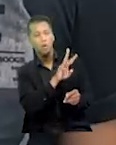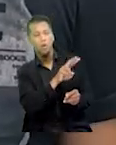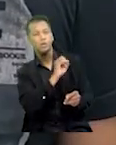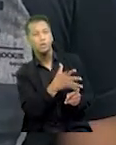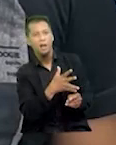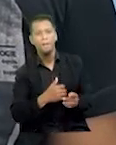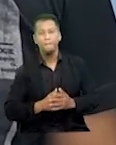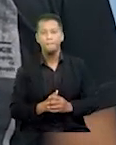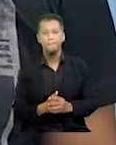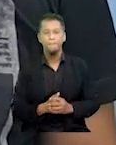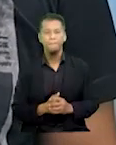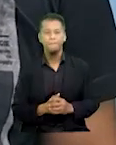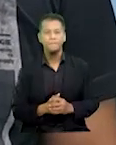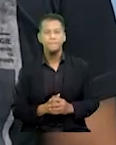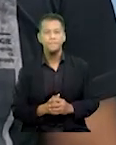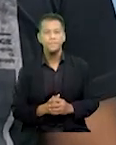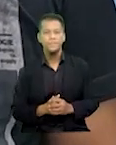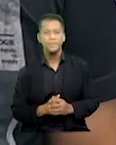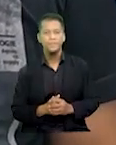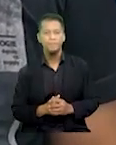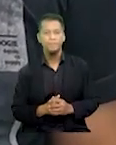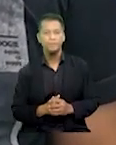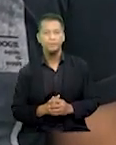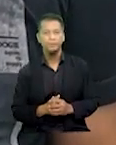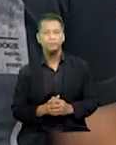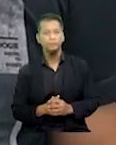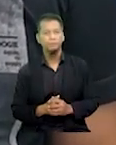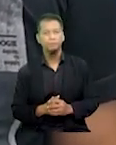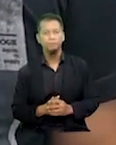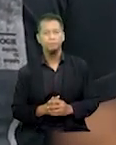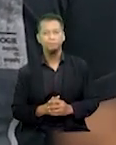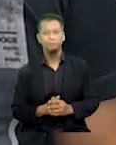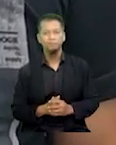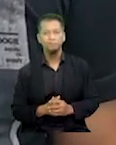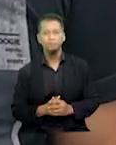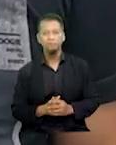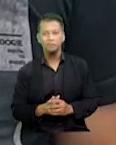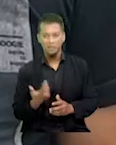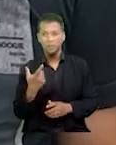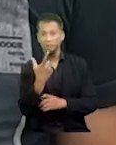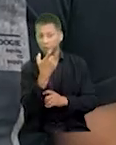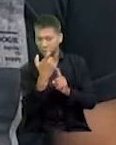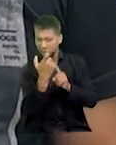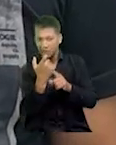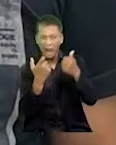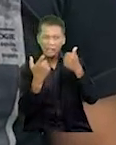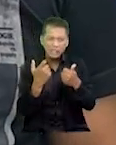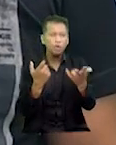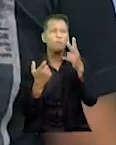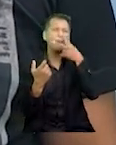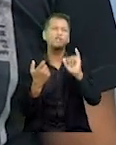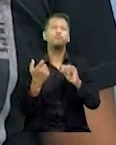senpi, kami juga belum tahu. Itu jelas senpi beneran atau senpi mainan, kami belum tahu. Yang jelas